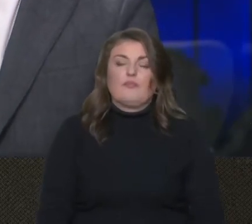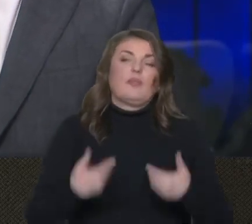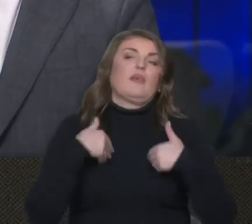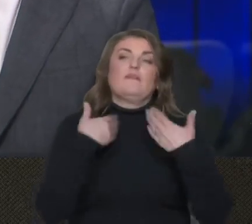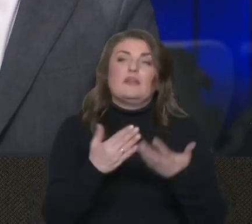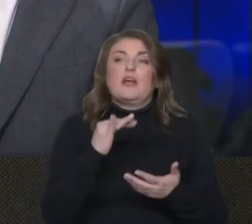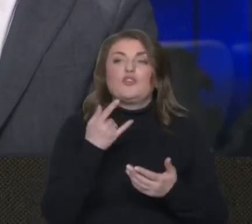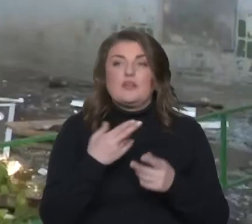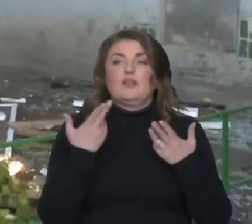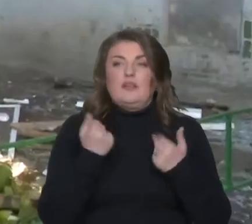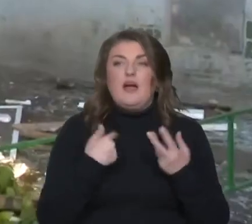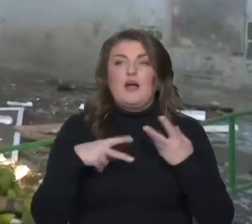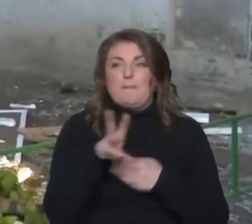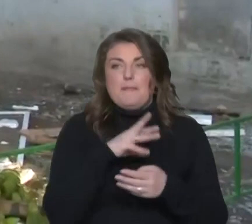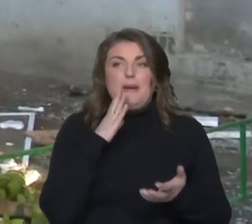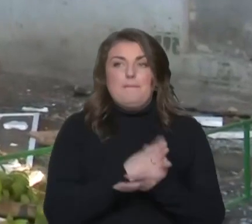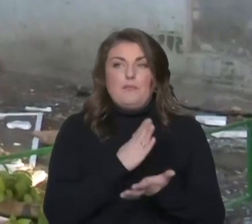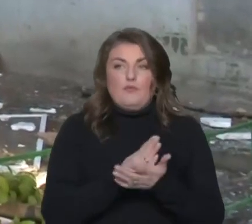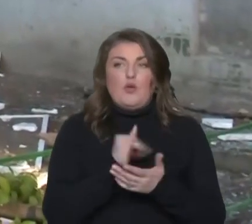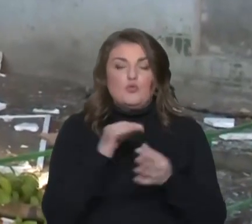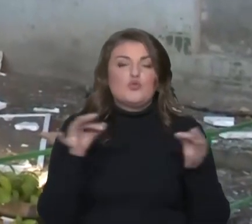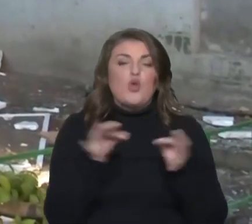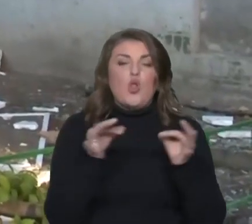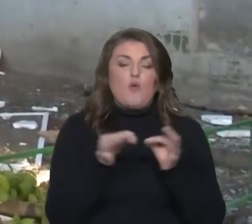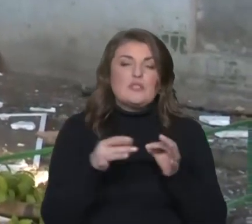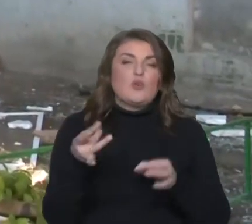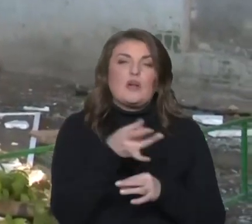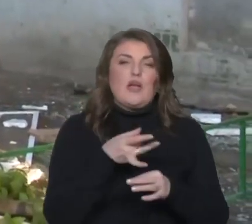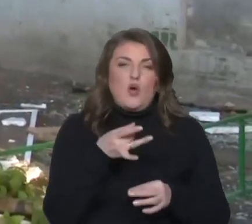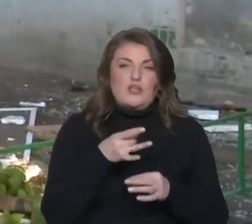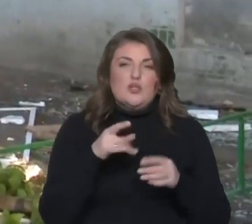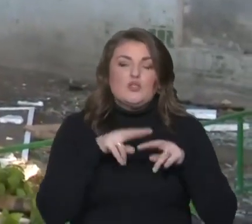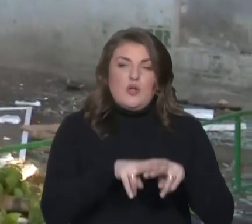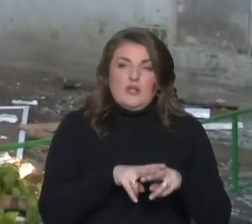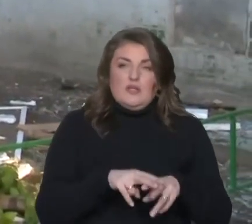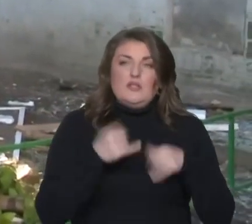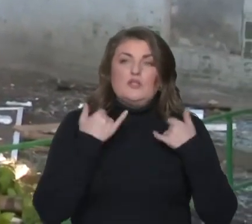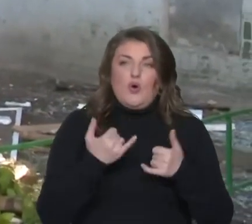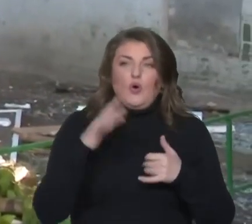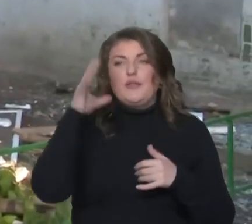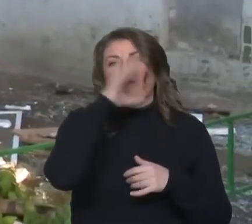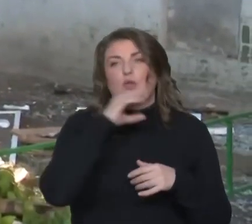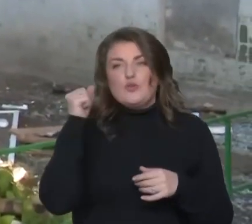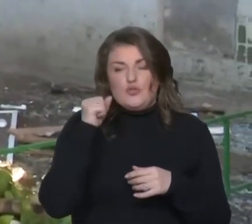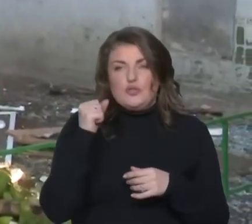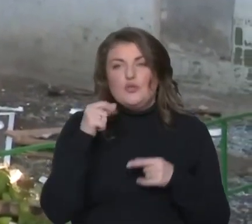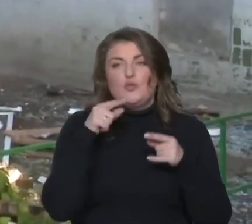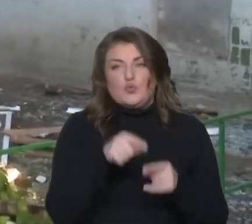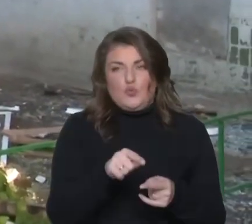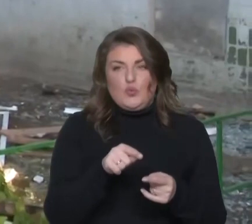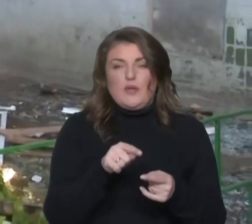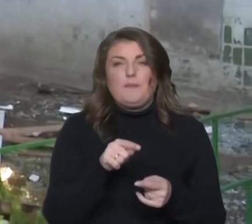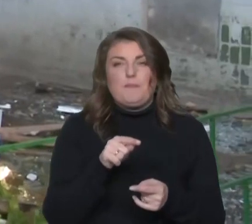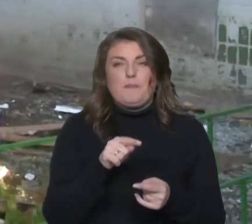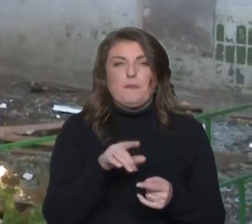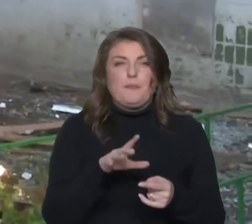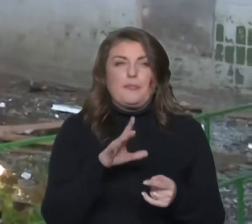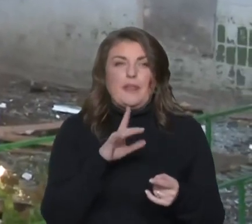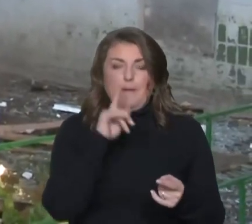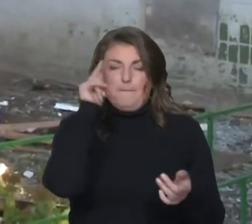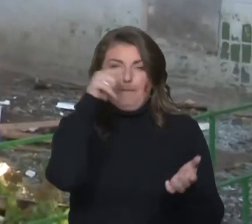Вітаю, Женю. Так, ми перебуваємо у Солом'янському районі столиці, і сьогодні вночі сюди